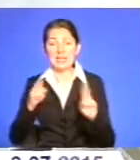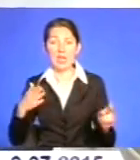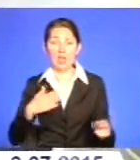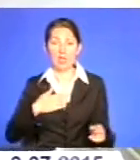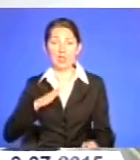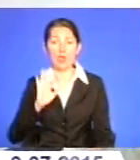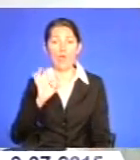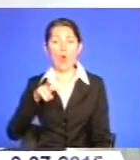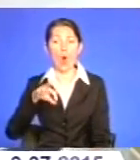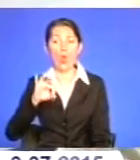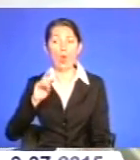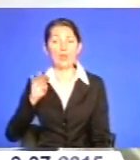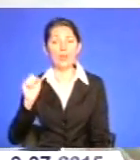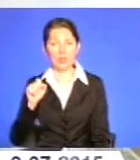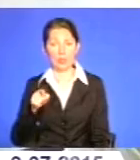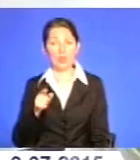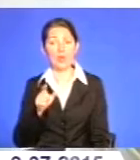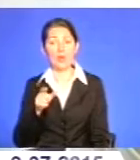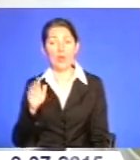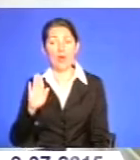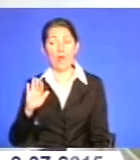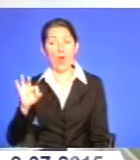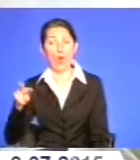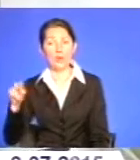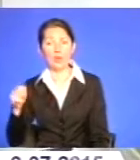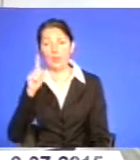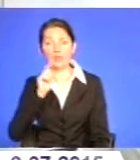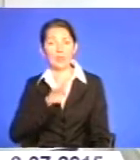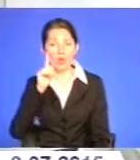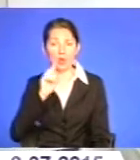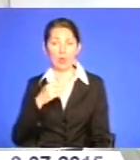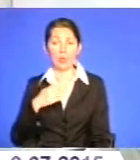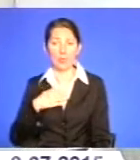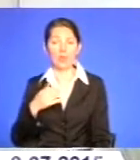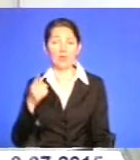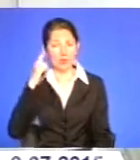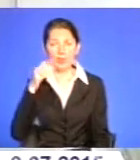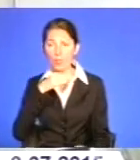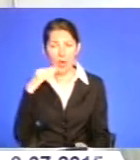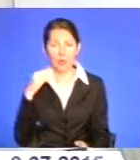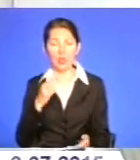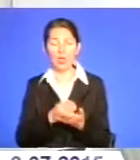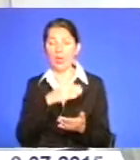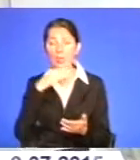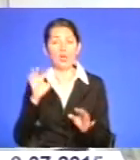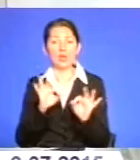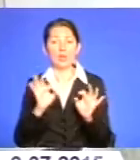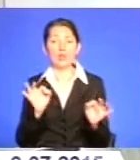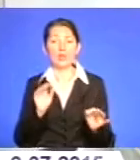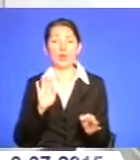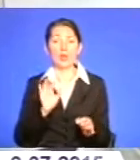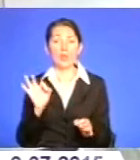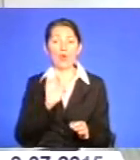волонтерам комфортно, некомфортно. Ми також чули, вже багато до нас стікається море інформації по волонтерах. Чим вони займаються